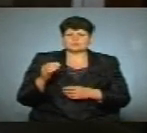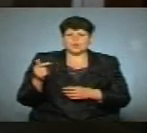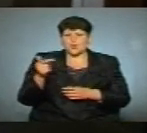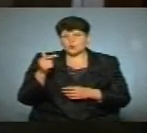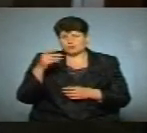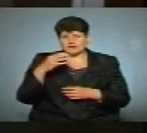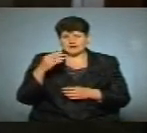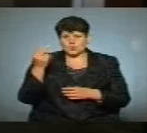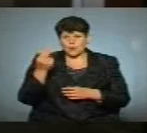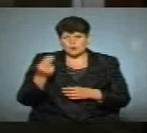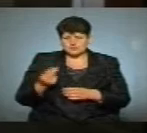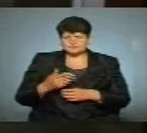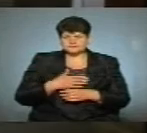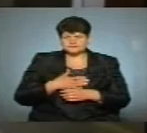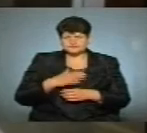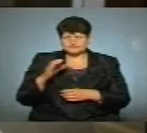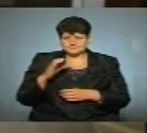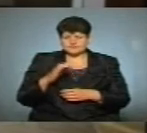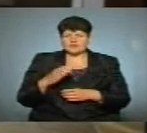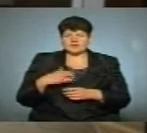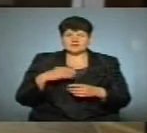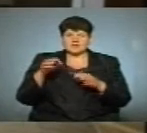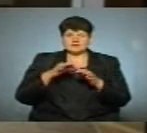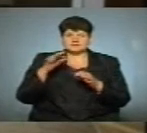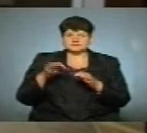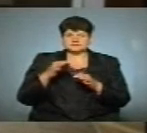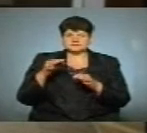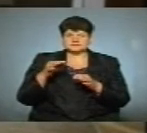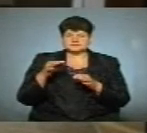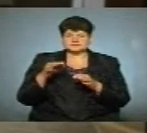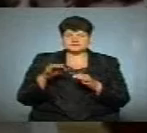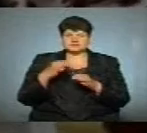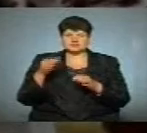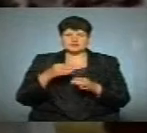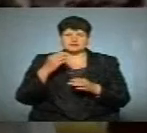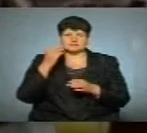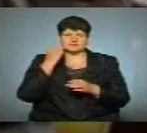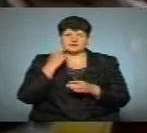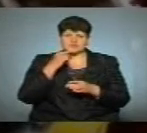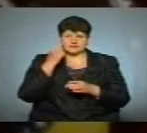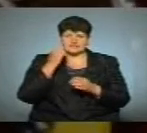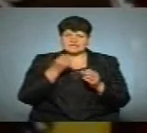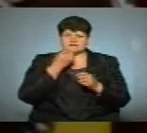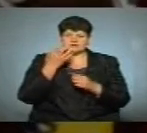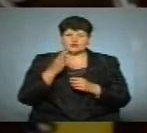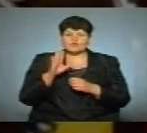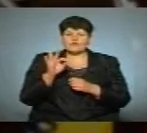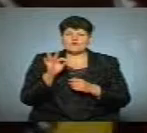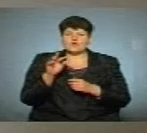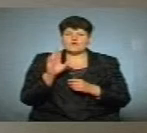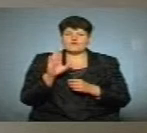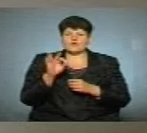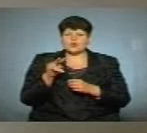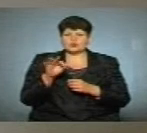улюблений колір. І саме тому на масці я відобразила квітку. Це волошка. Волошка – це є